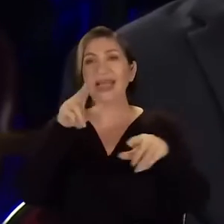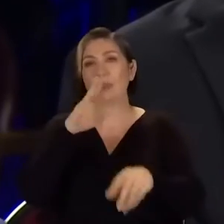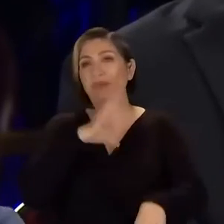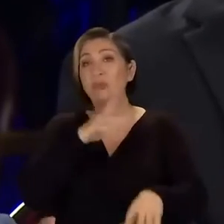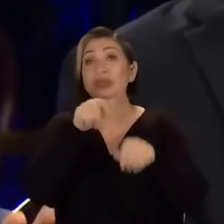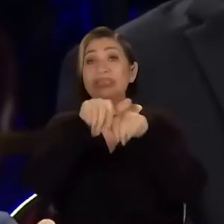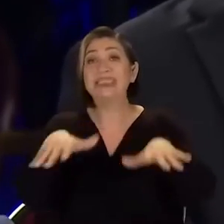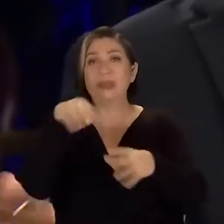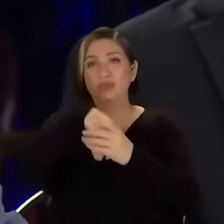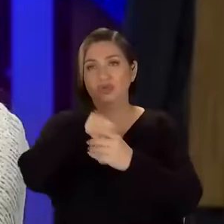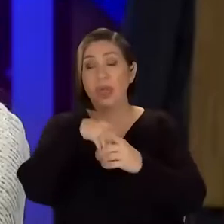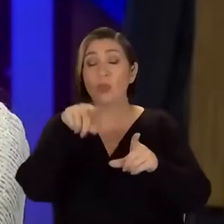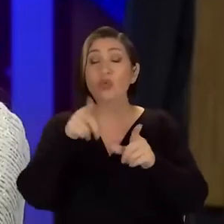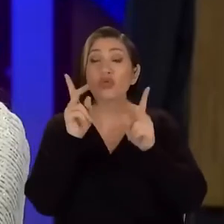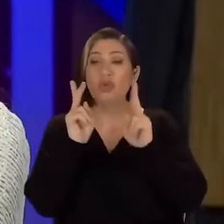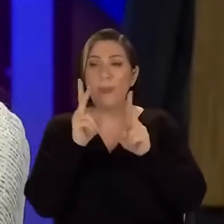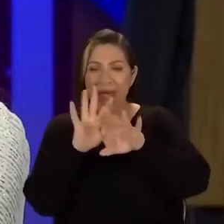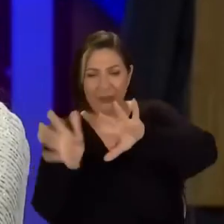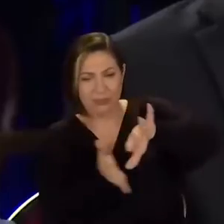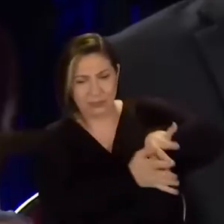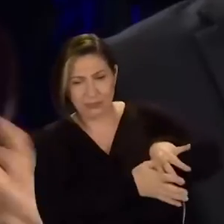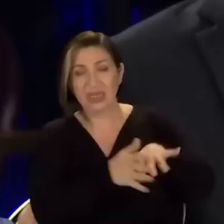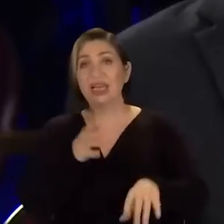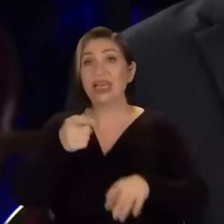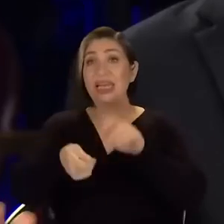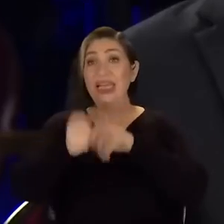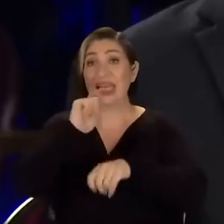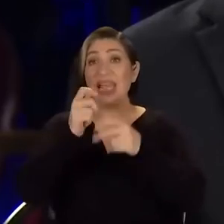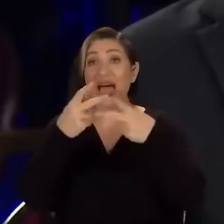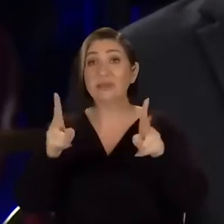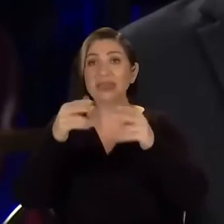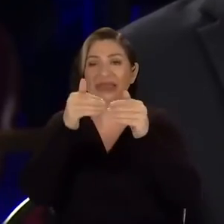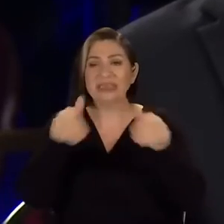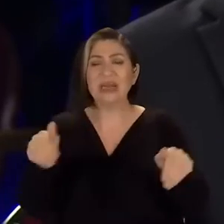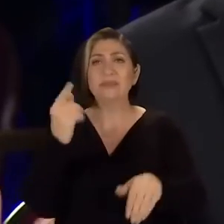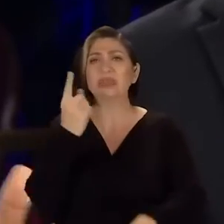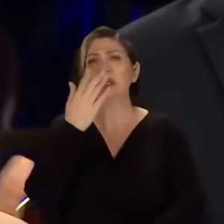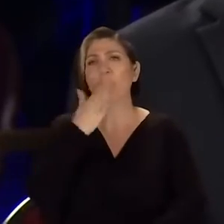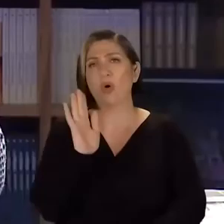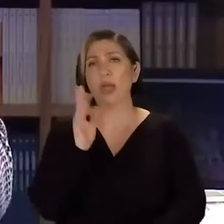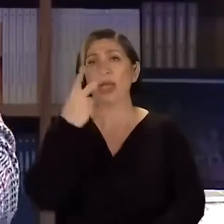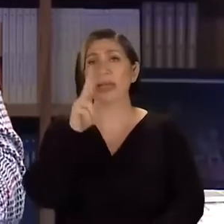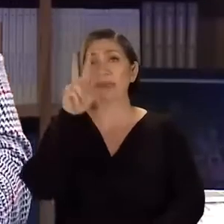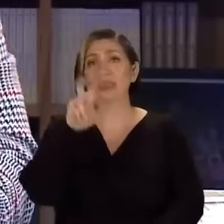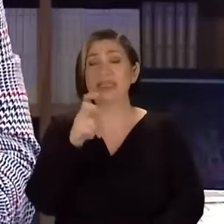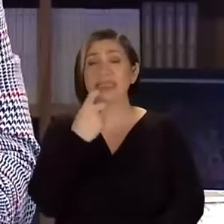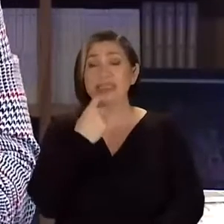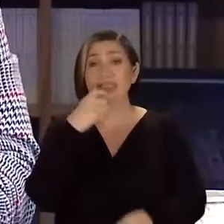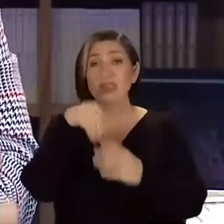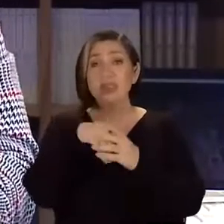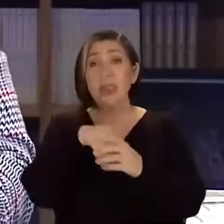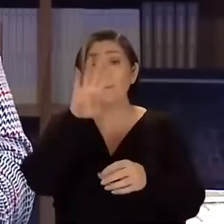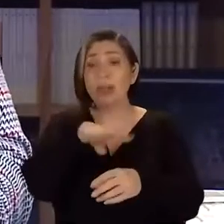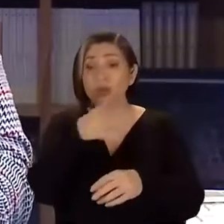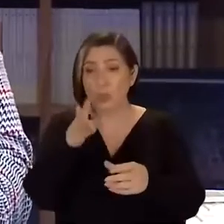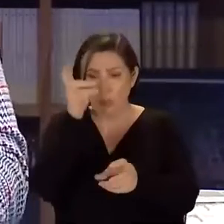Bankacılık sistemini normalde bunları bir kenara bırakırsanız kredi açmakta sınırlayan hiçbir şey yok. Peki. Zaten 2008 öncesi de